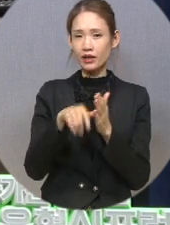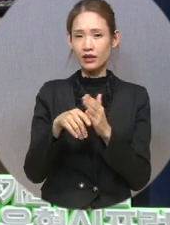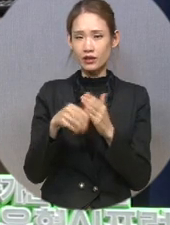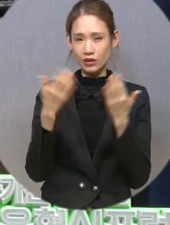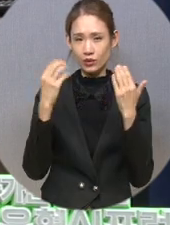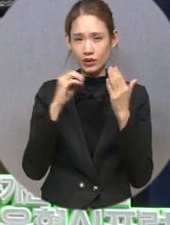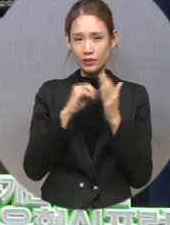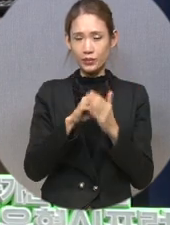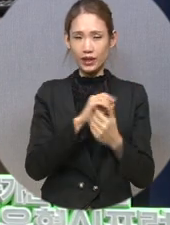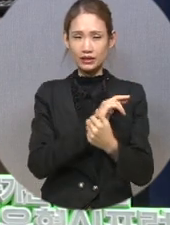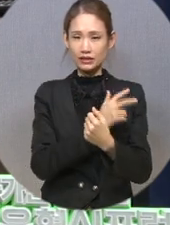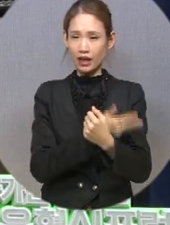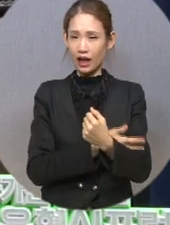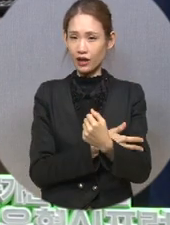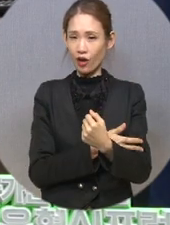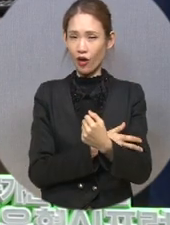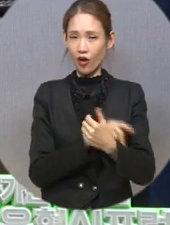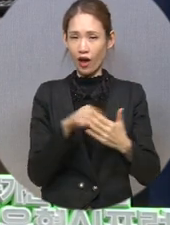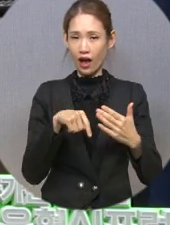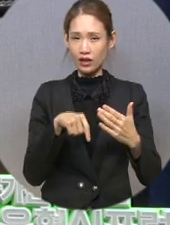입학 자격에